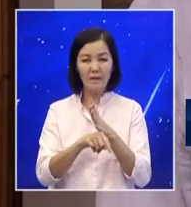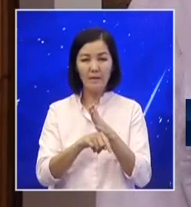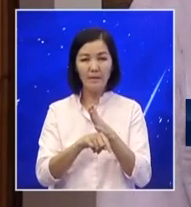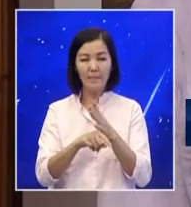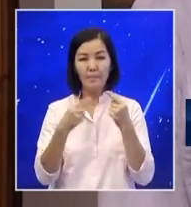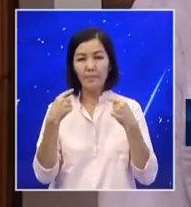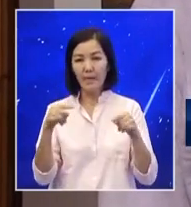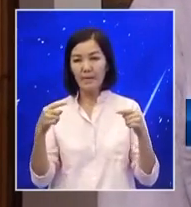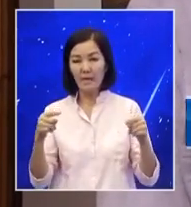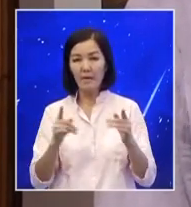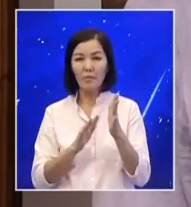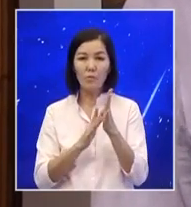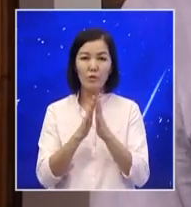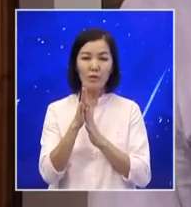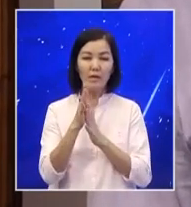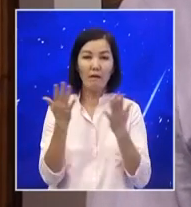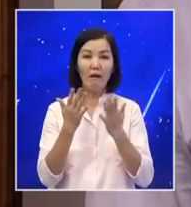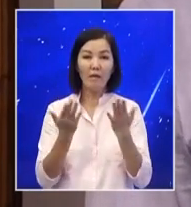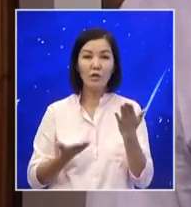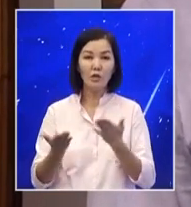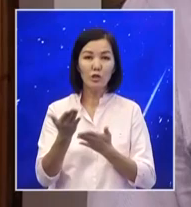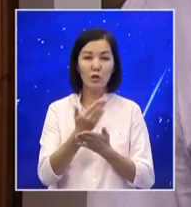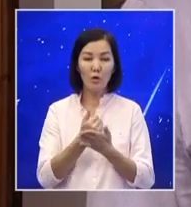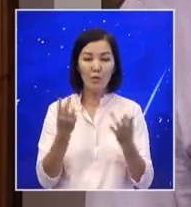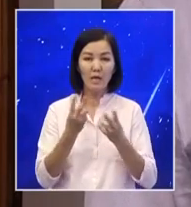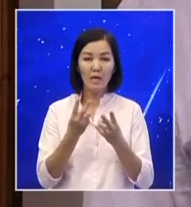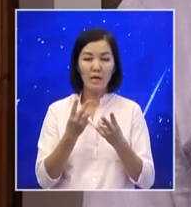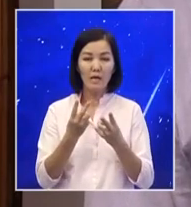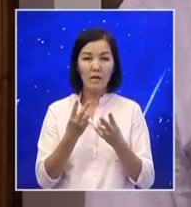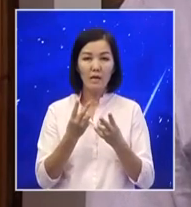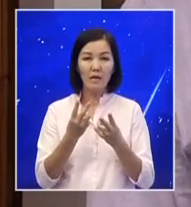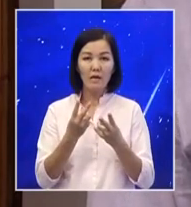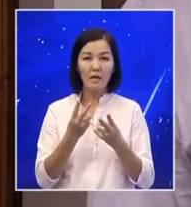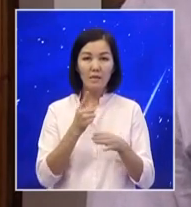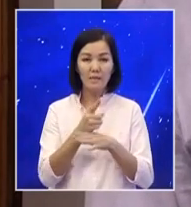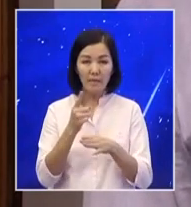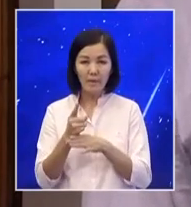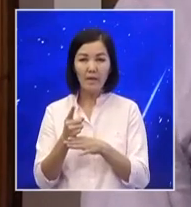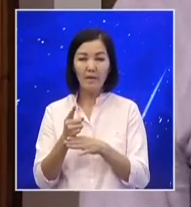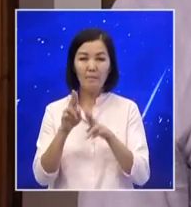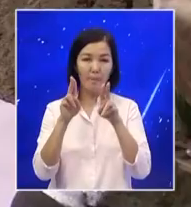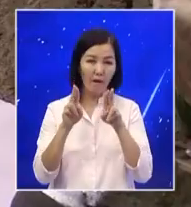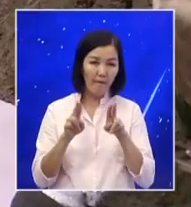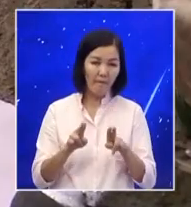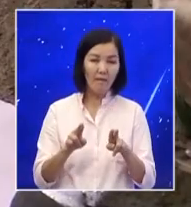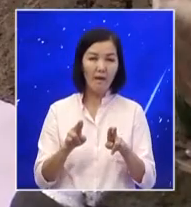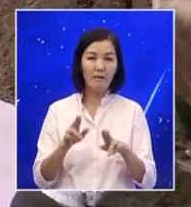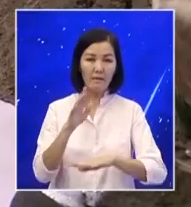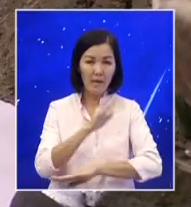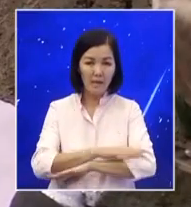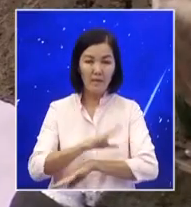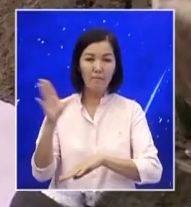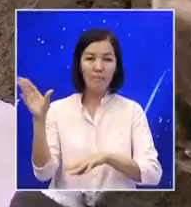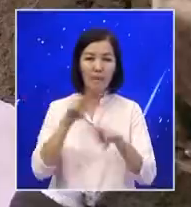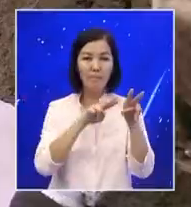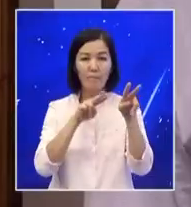жерлердегі өсімдіктерді қалай жинау керек, қанша мөлшерде жинау керек, оның лимиті қандай болу керек, оны жаңағы бақылайтын орган